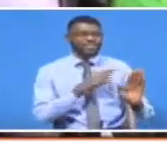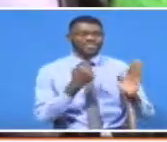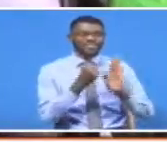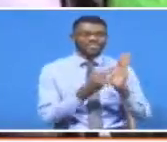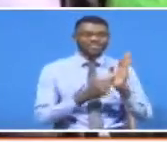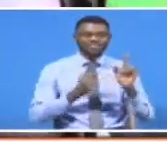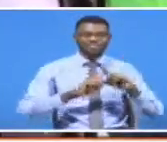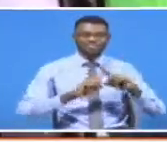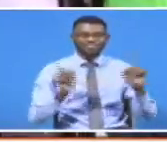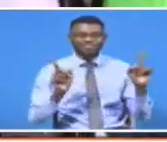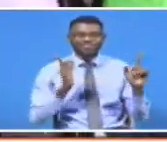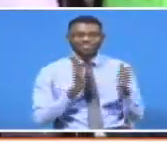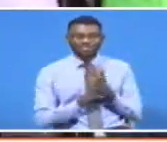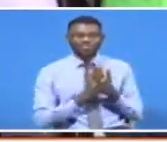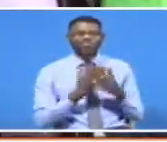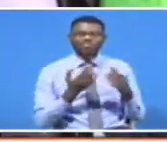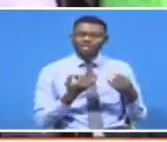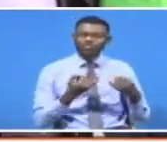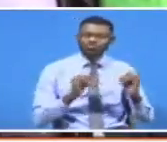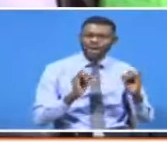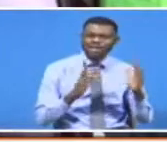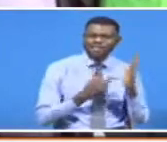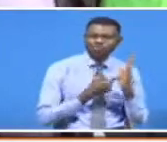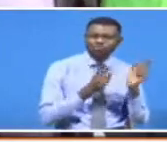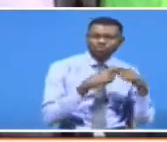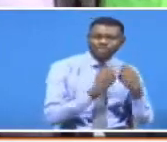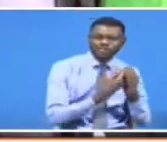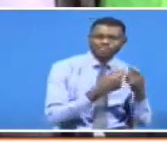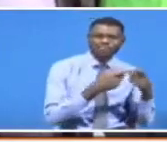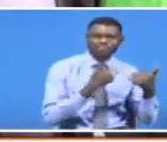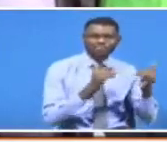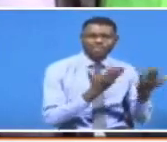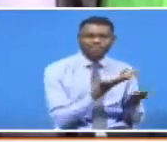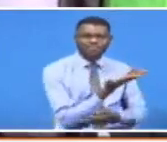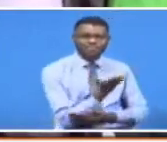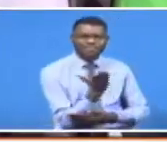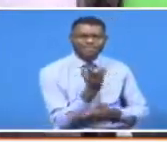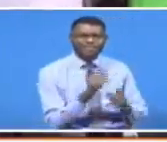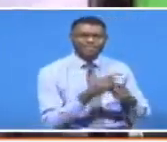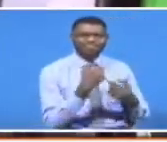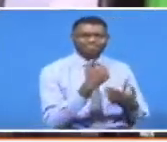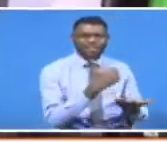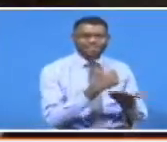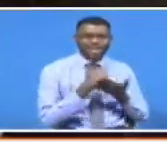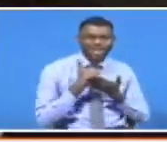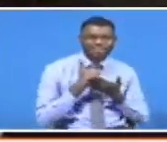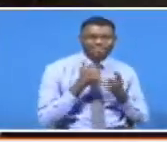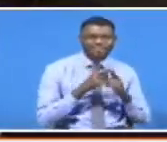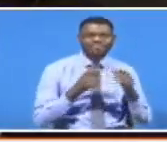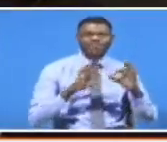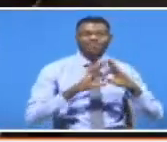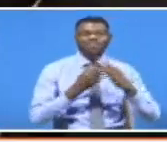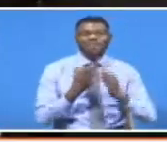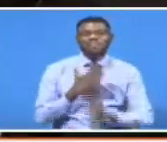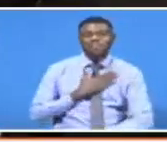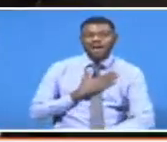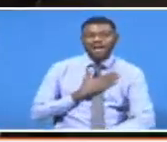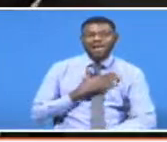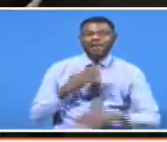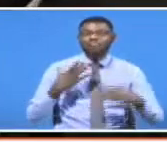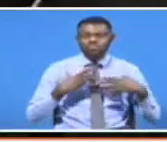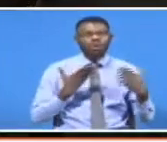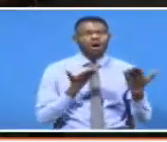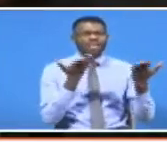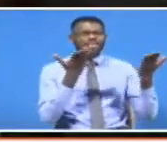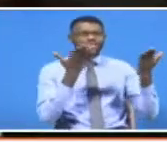sema tumefanya kazi poa, the technical bench, my fellow players, na most probably my family, my fans pia